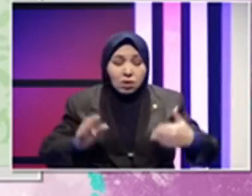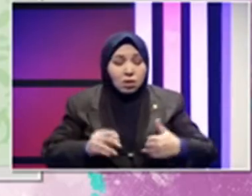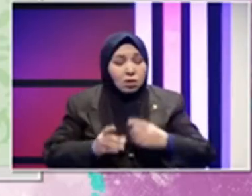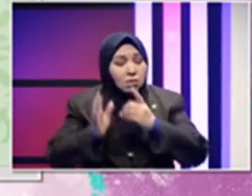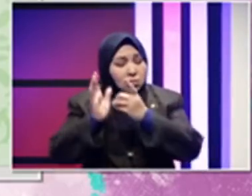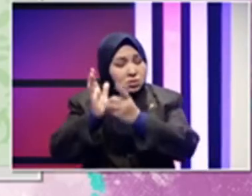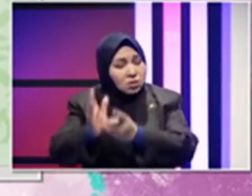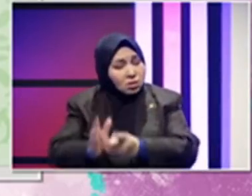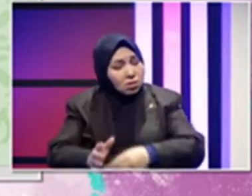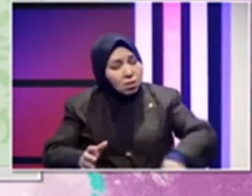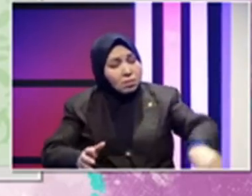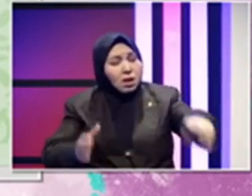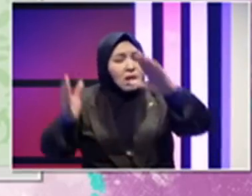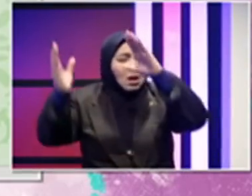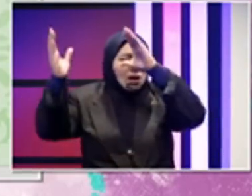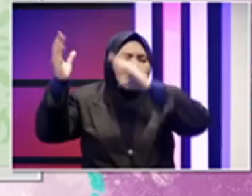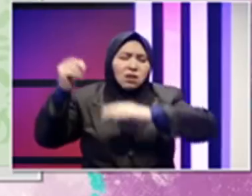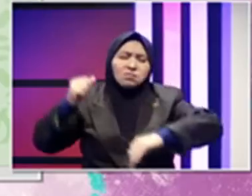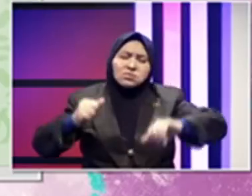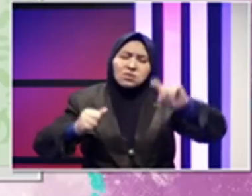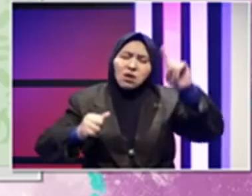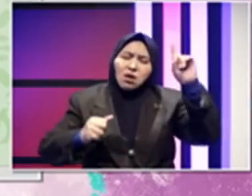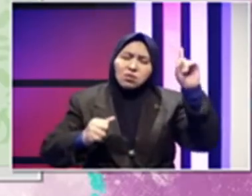alaniyatan yarjuna